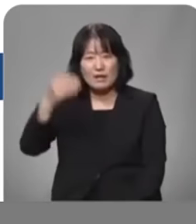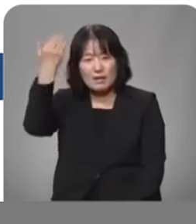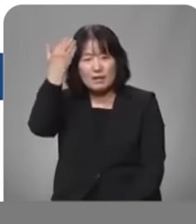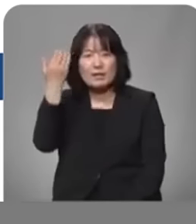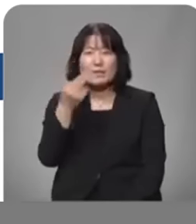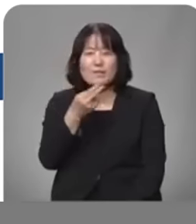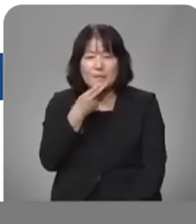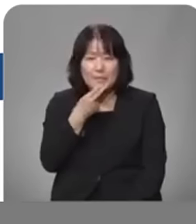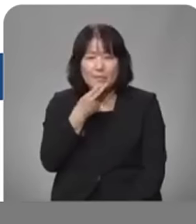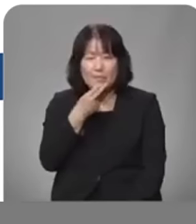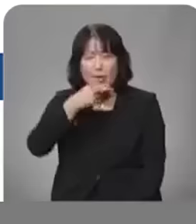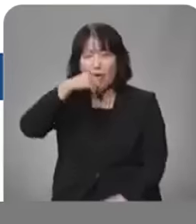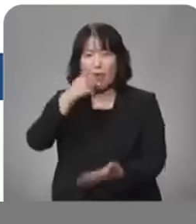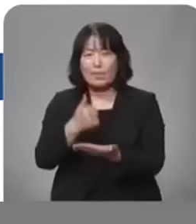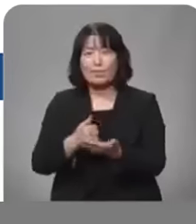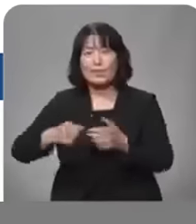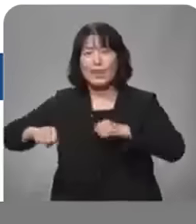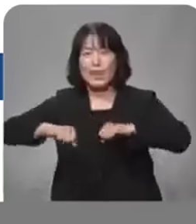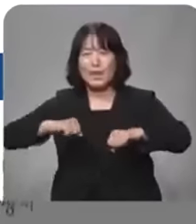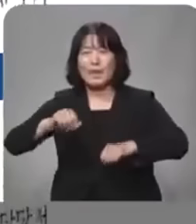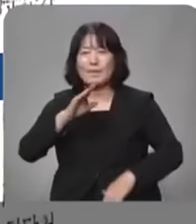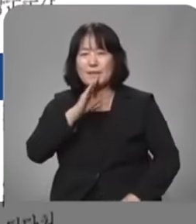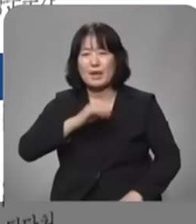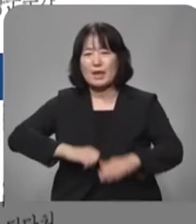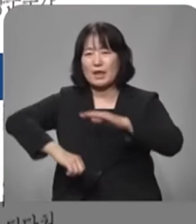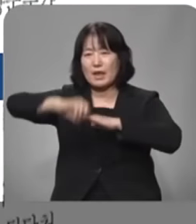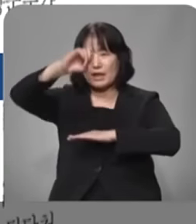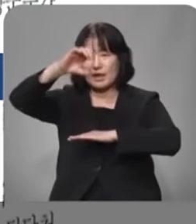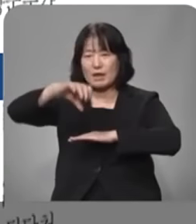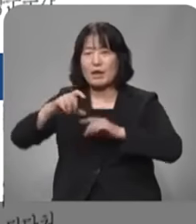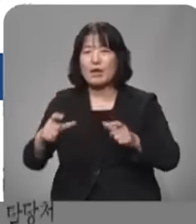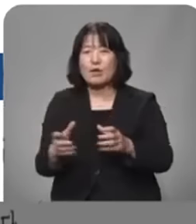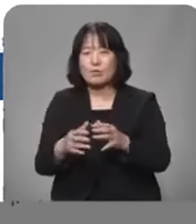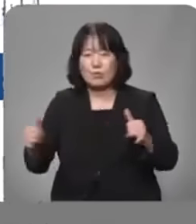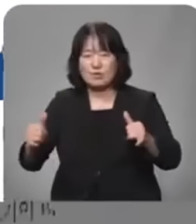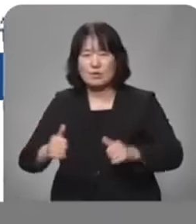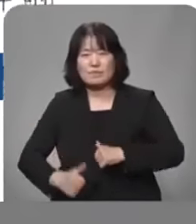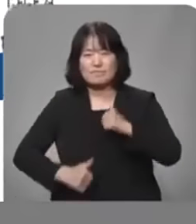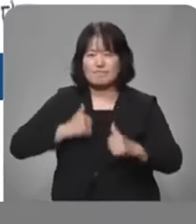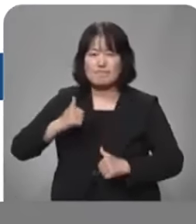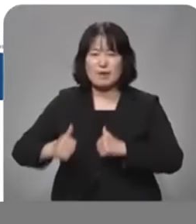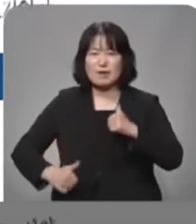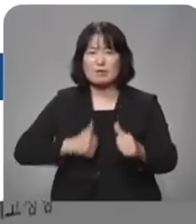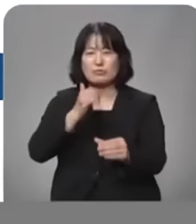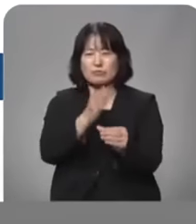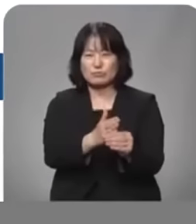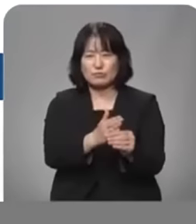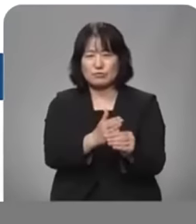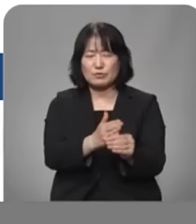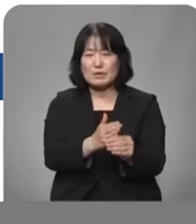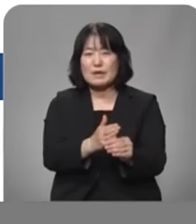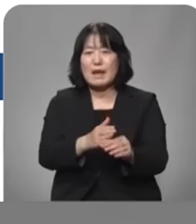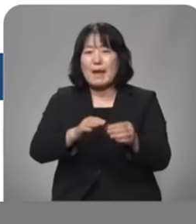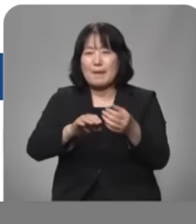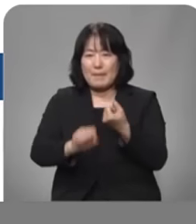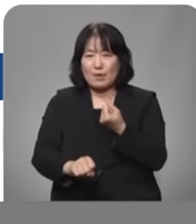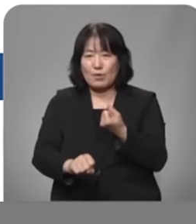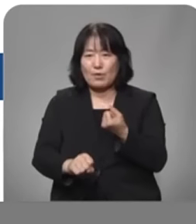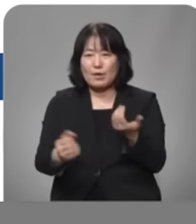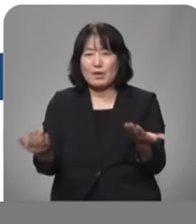부적절한 범죄 행위에 대해서 양양 국민들이 사실은 굉장히 분노하고 있습니다 즉각